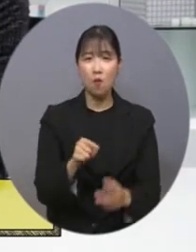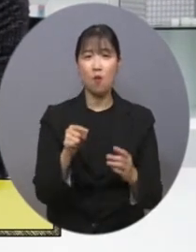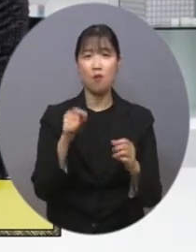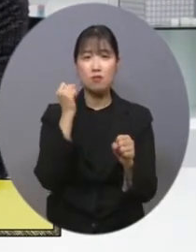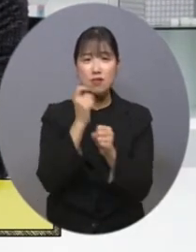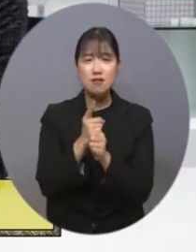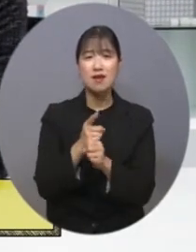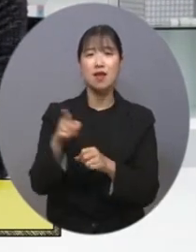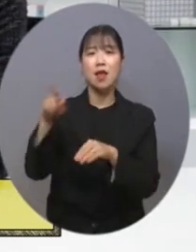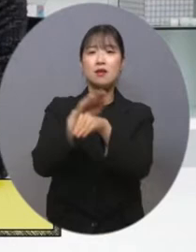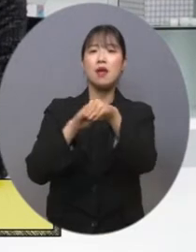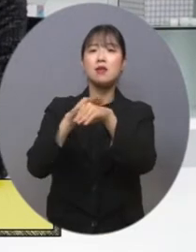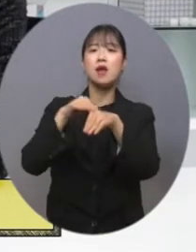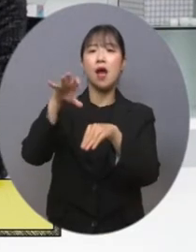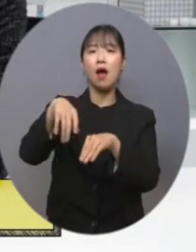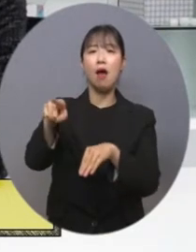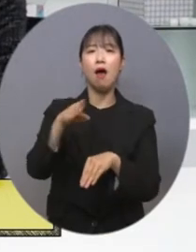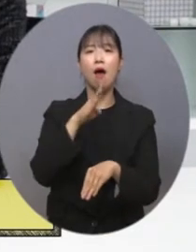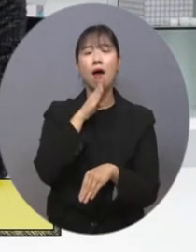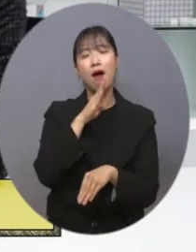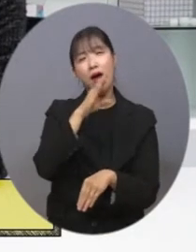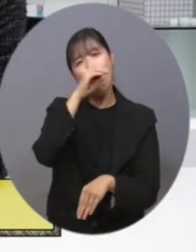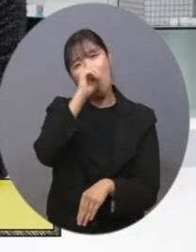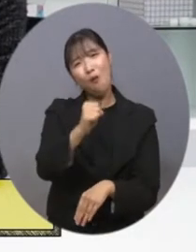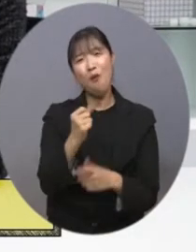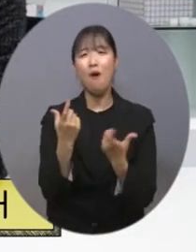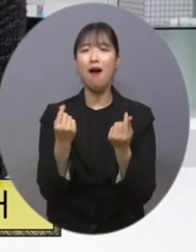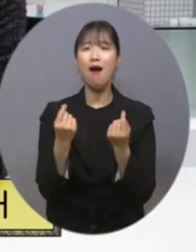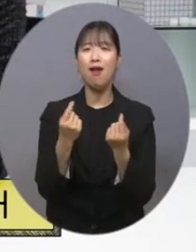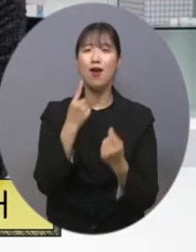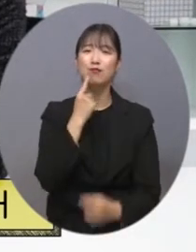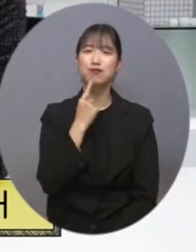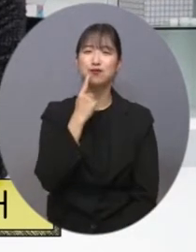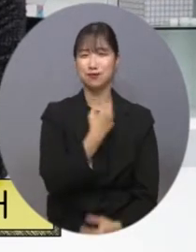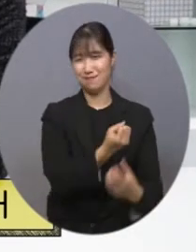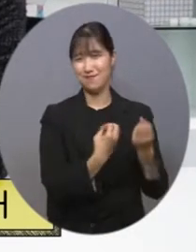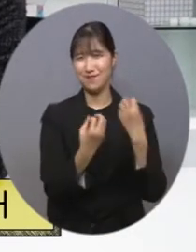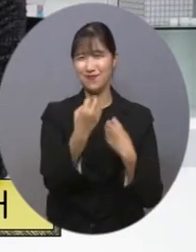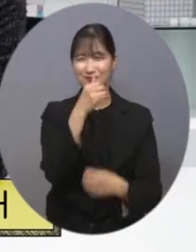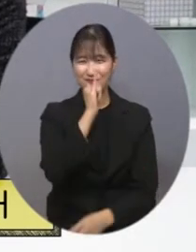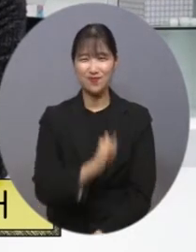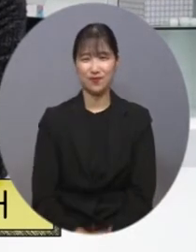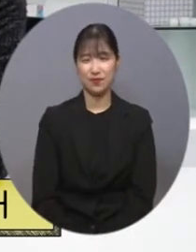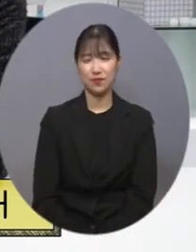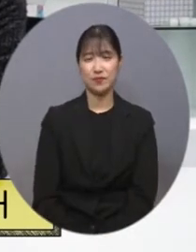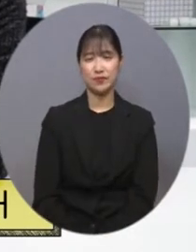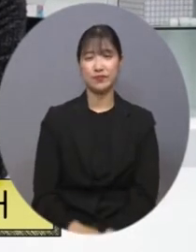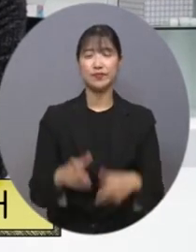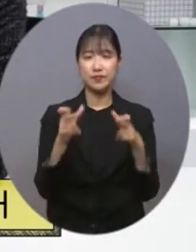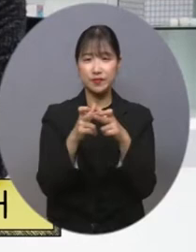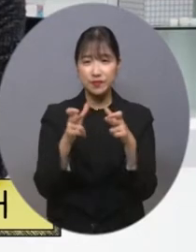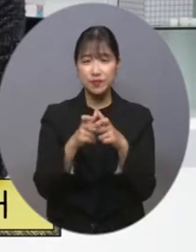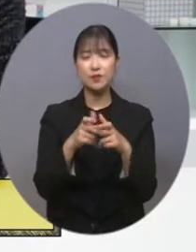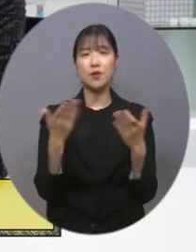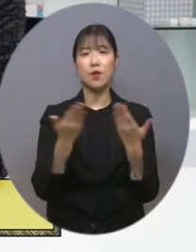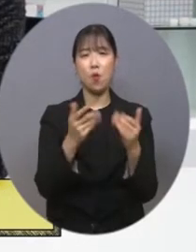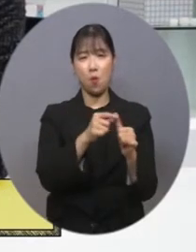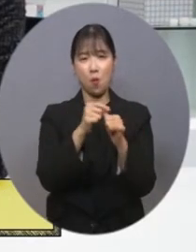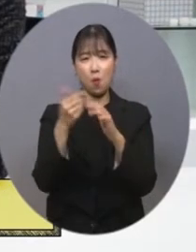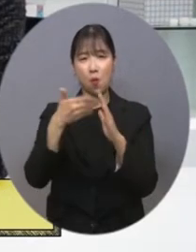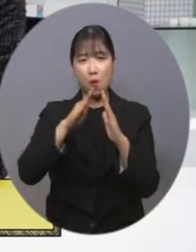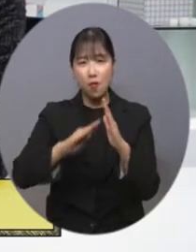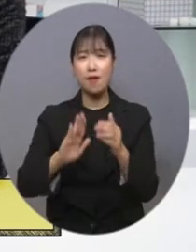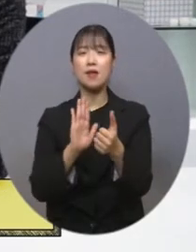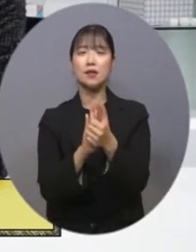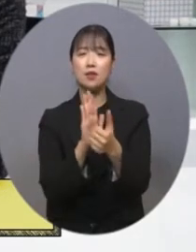세차장을 다들 보시고 최고의 복지라고 다들 너무 부러워하셨어요. 네. 그러면 이렇게 장애인 고용공단에서